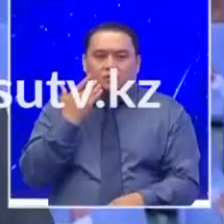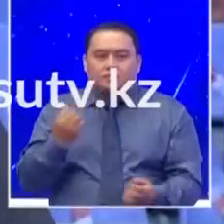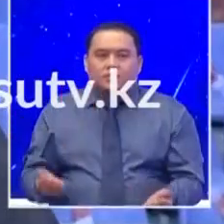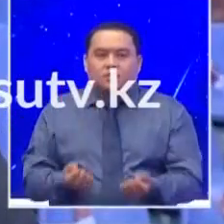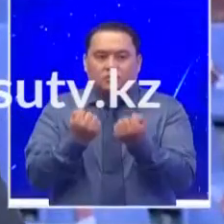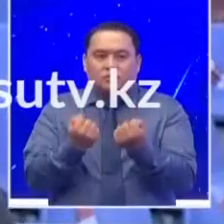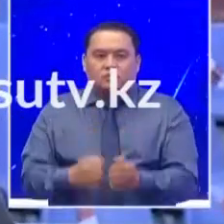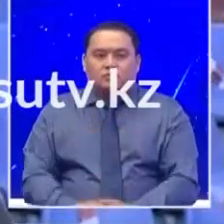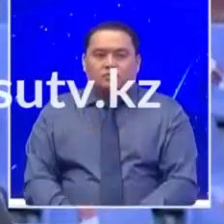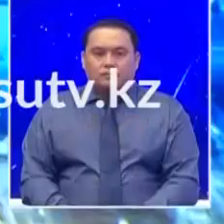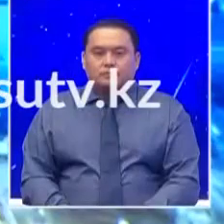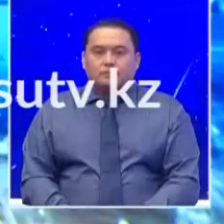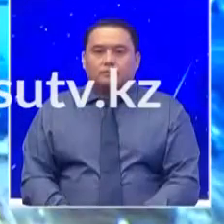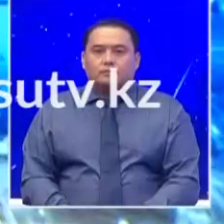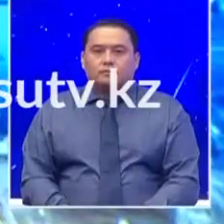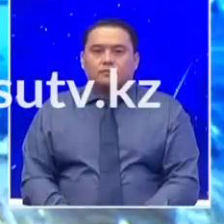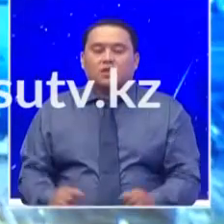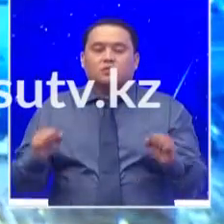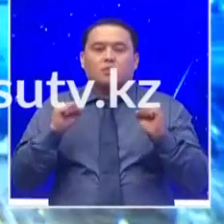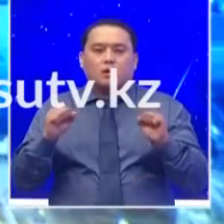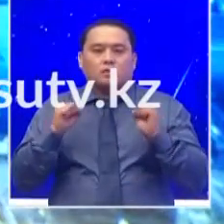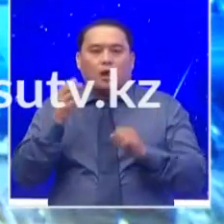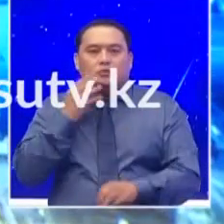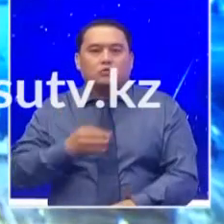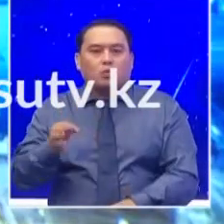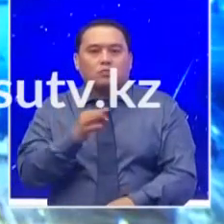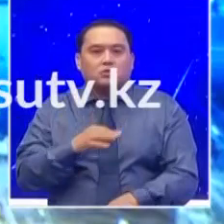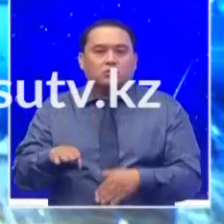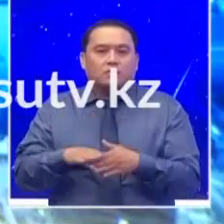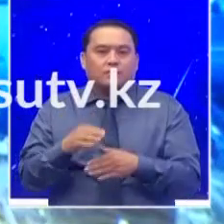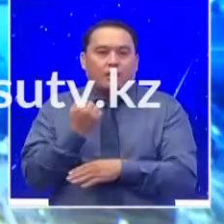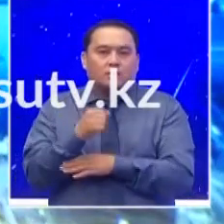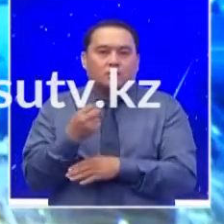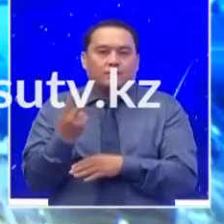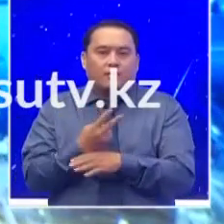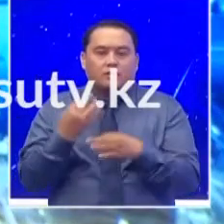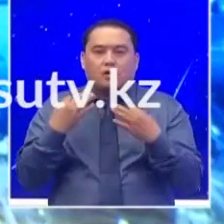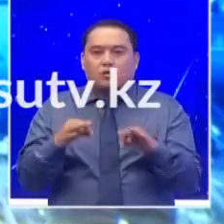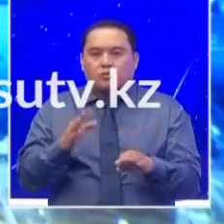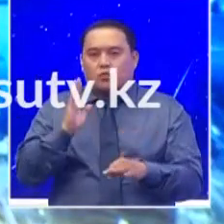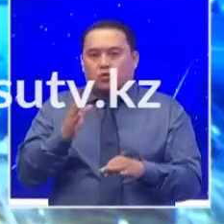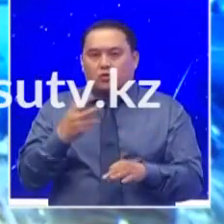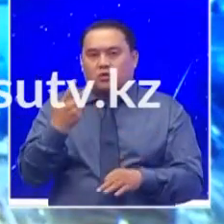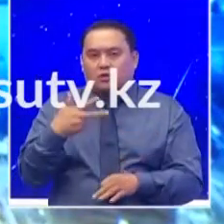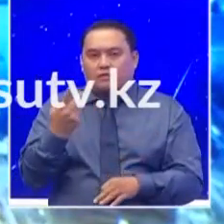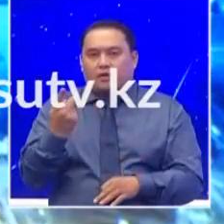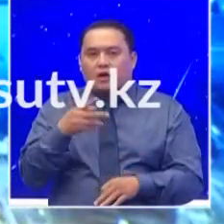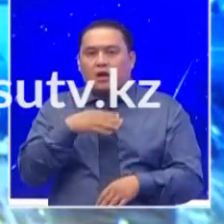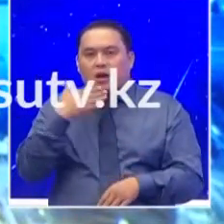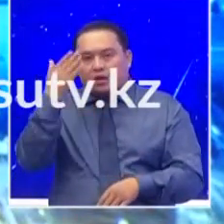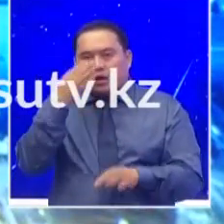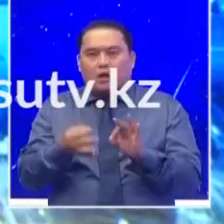остаемся за нашу команду. Спортсмены Алматинской области завоевали еще 2 лицензии на предстоящие 32-е